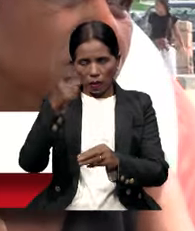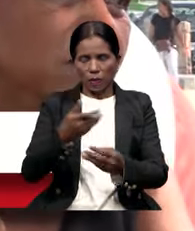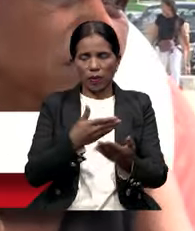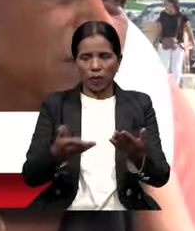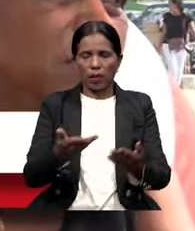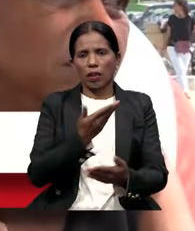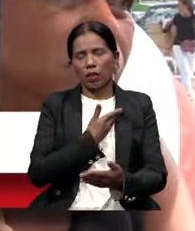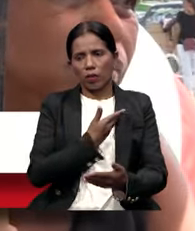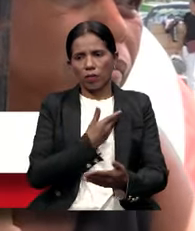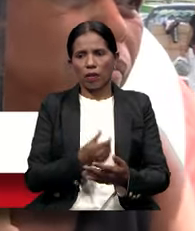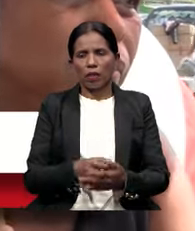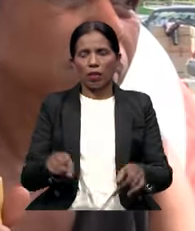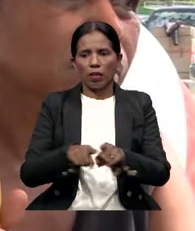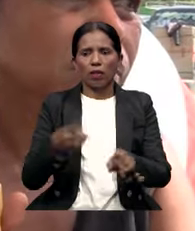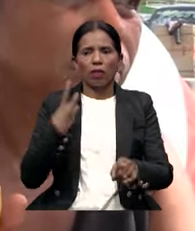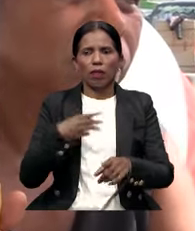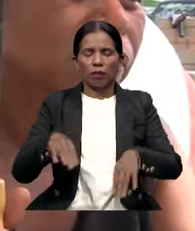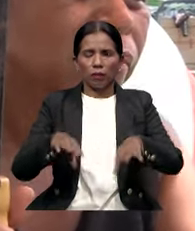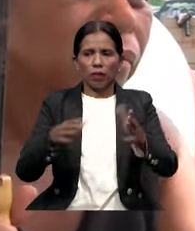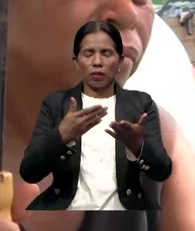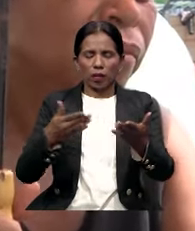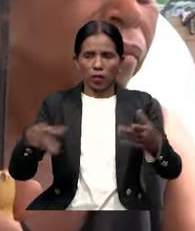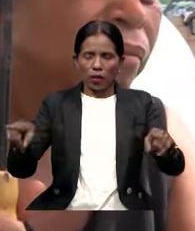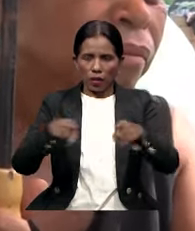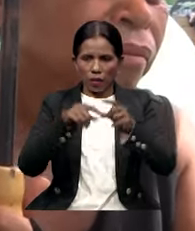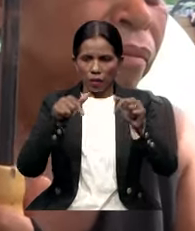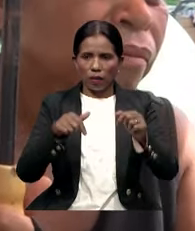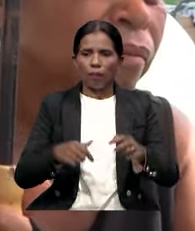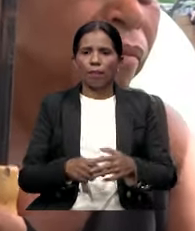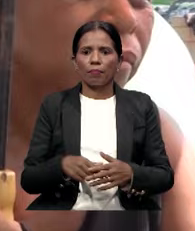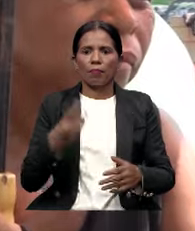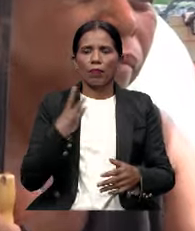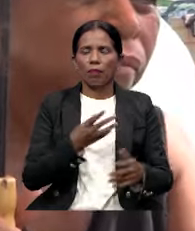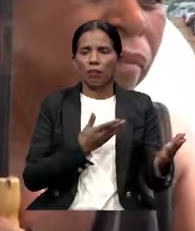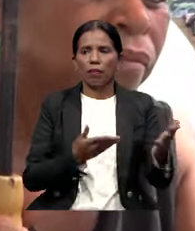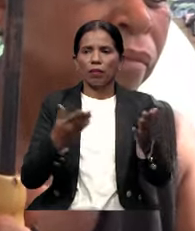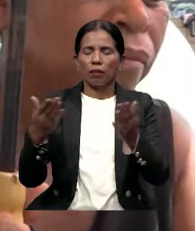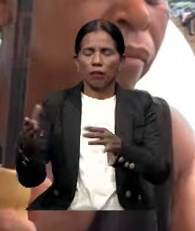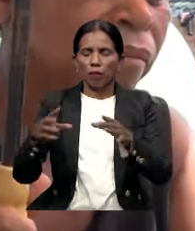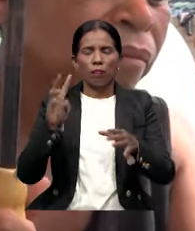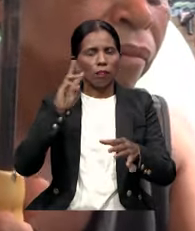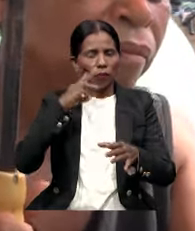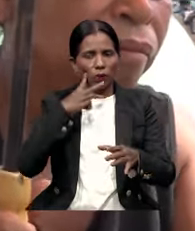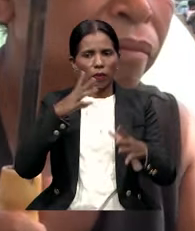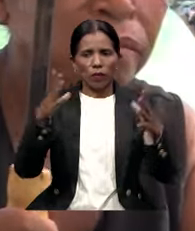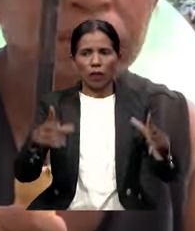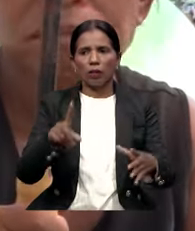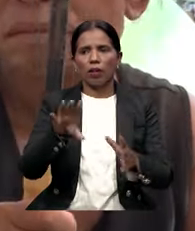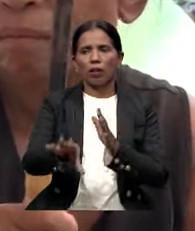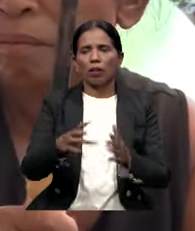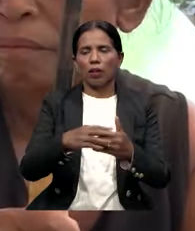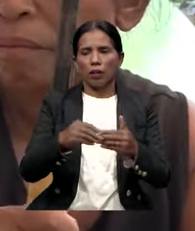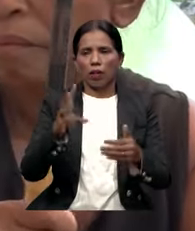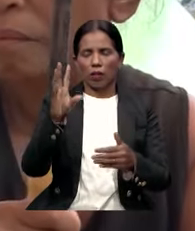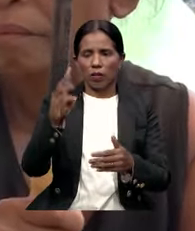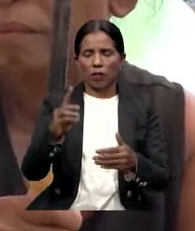karung Hanesan ami sira fan sasan hasan ene. Ami mai mam lori wan saku ida, ami so hetan wan enam dolar ke lima